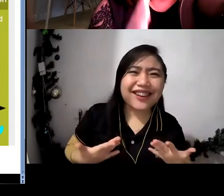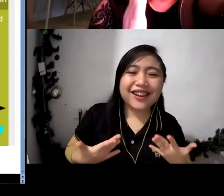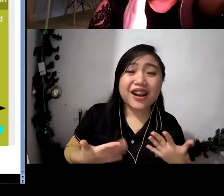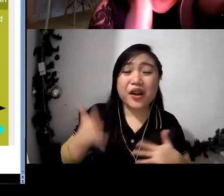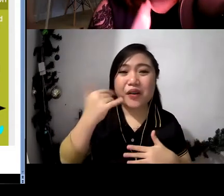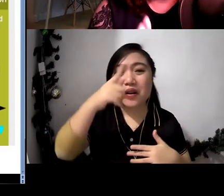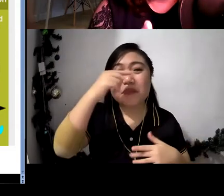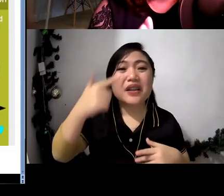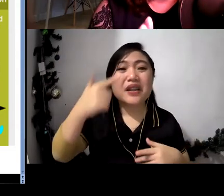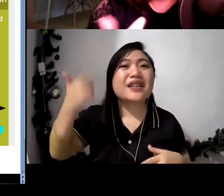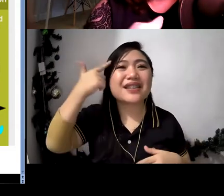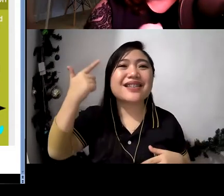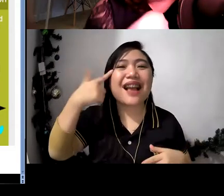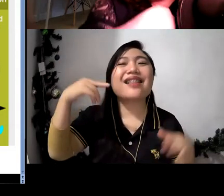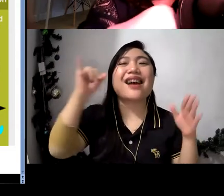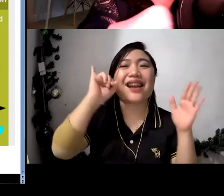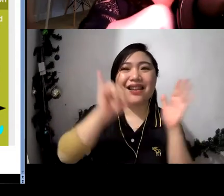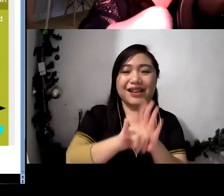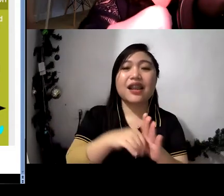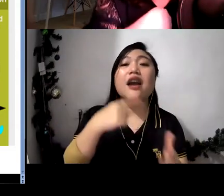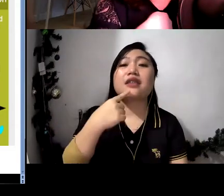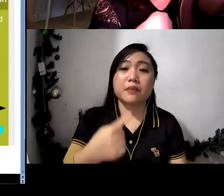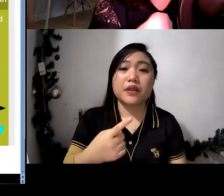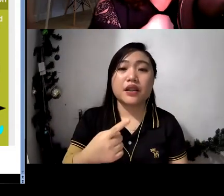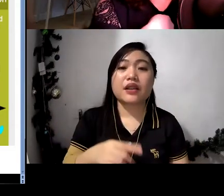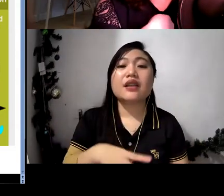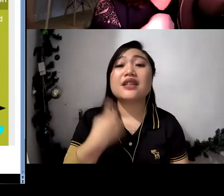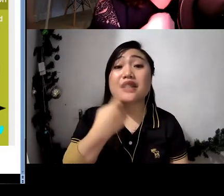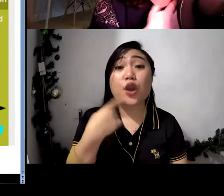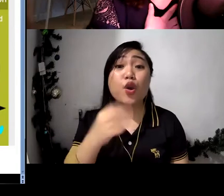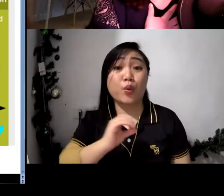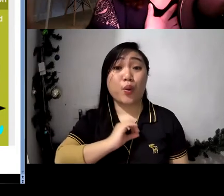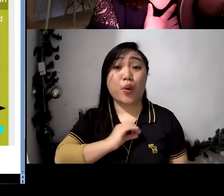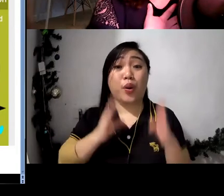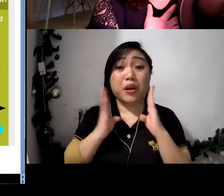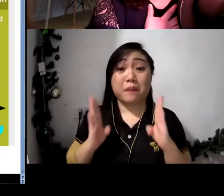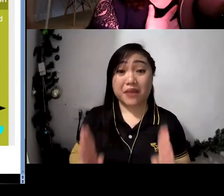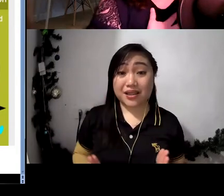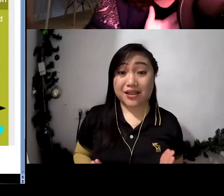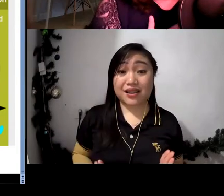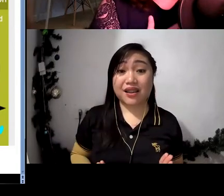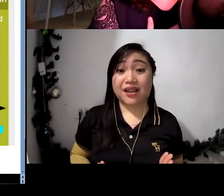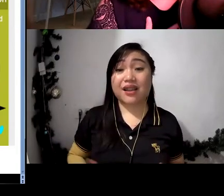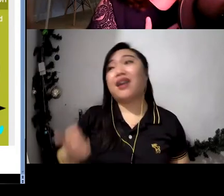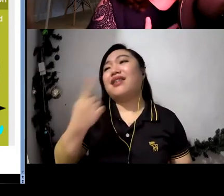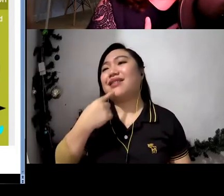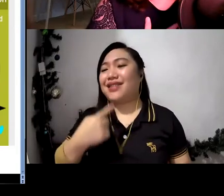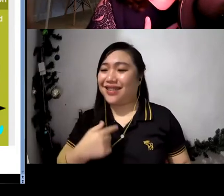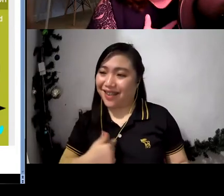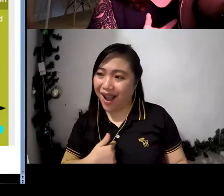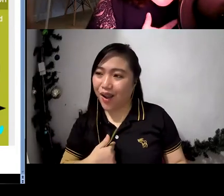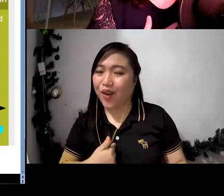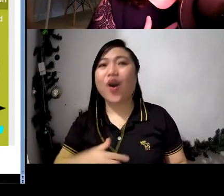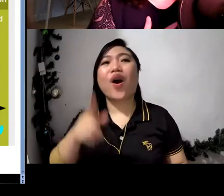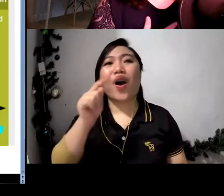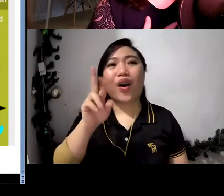ang nagde-define yan, yung may katawan. Okay? Hindi porket ako ay trans woman at ako ay